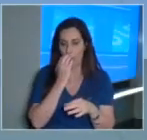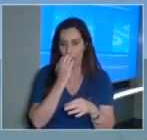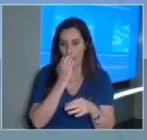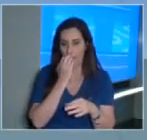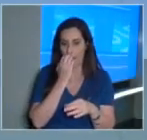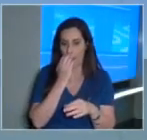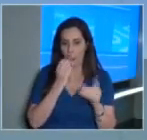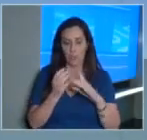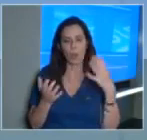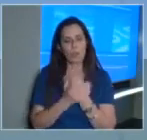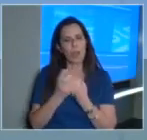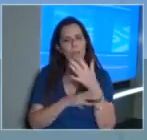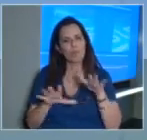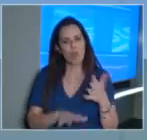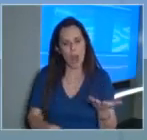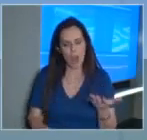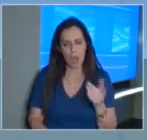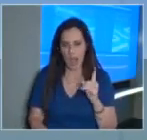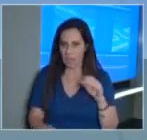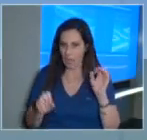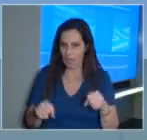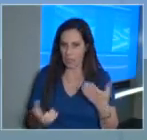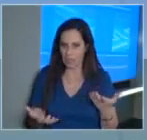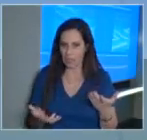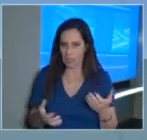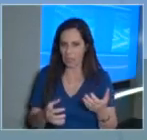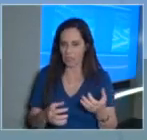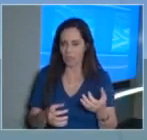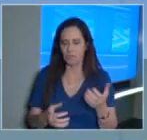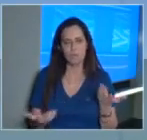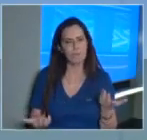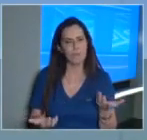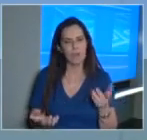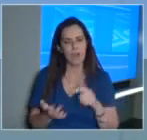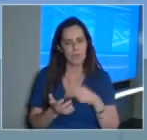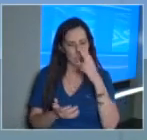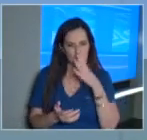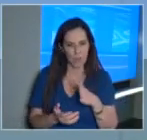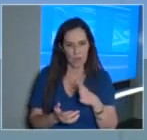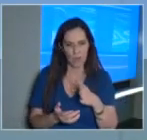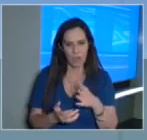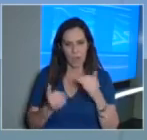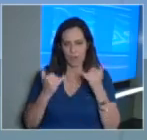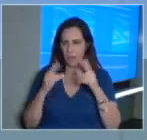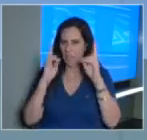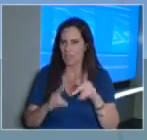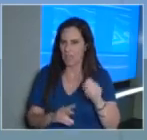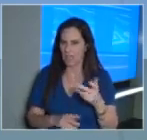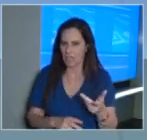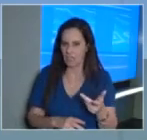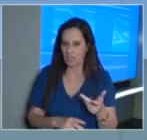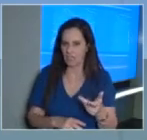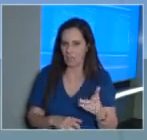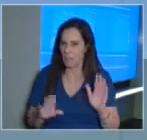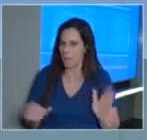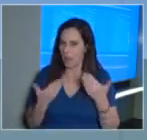לרשות הממשלה לא הצליח להרכיב ממשלה, אז הנשיא פותח בסבב התייעצויות, אז עצם הניסיון הזה לפזר עכשיו את הכנסת